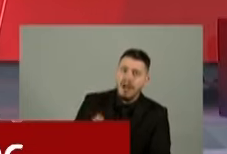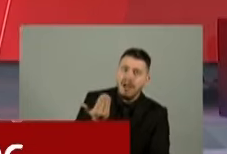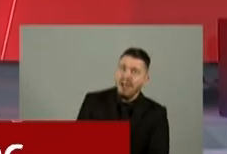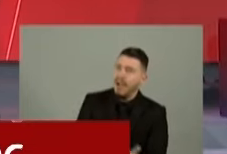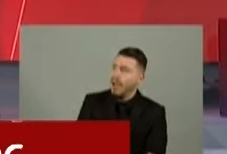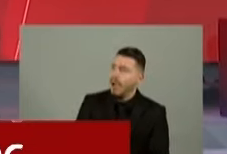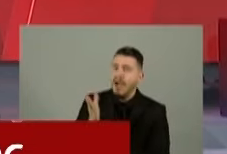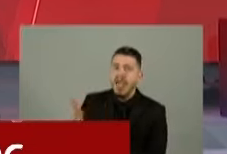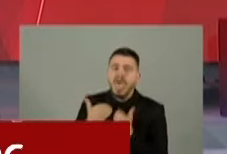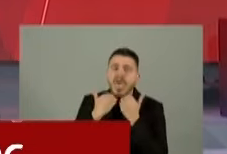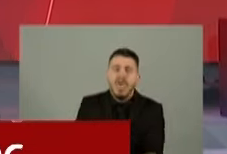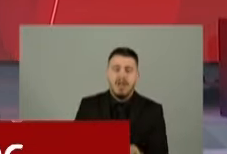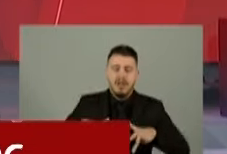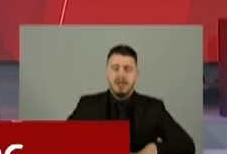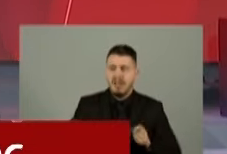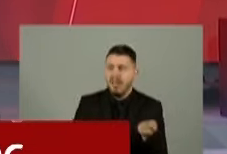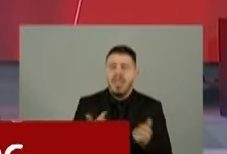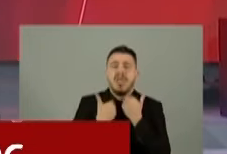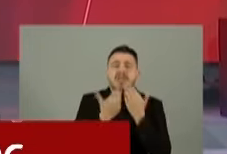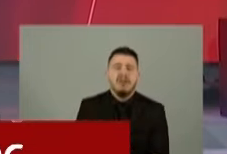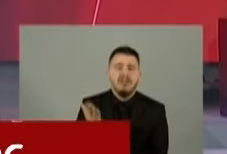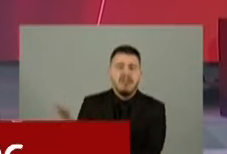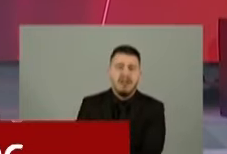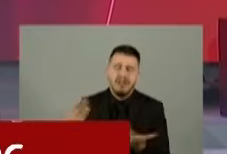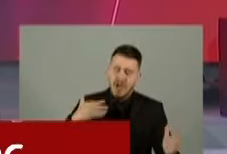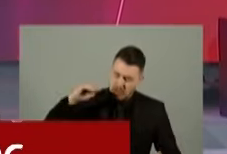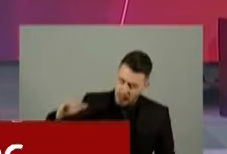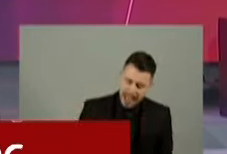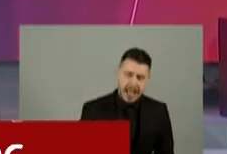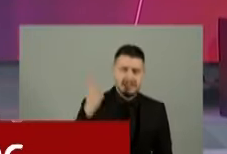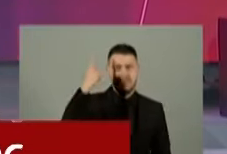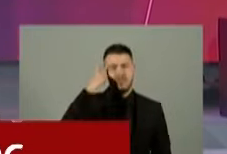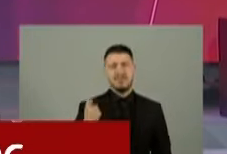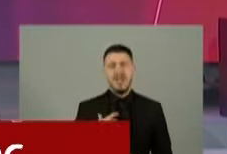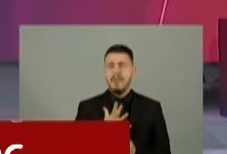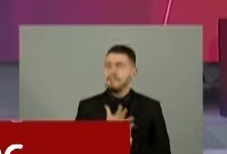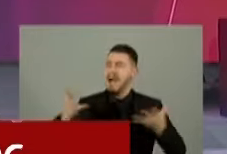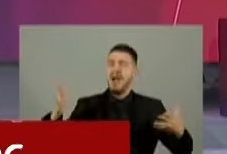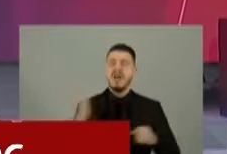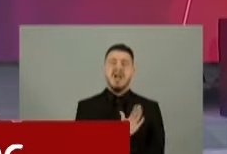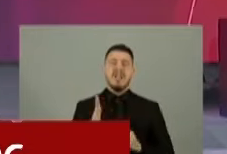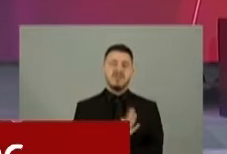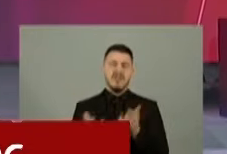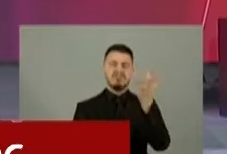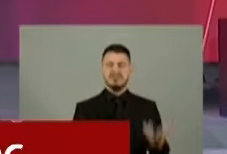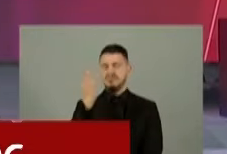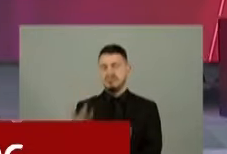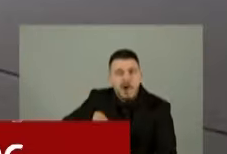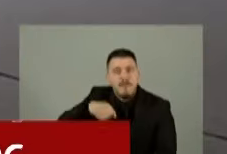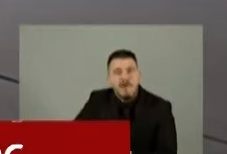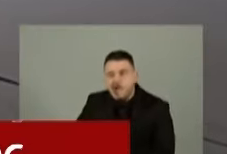Αν το πάρει η Γεροβασίλη, θα είναι ένας πολύ μικρός ΣΥΡΙΖΑ, οπωσδήποτε μονοψήφιος. Δεν νομίζω ότι μπορεί να προκύψει κάτι